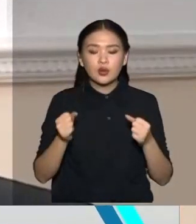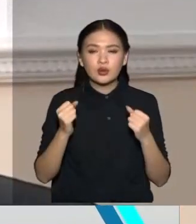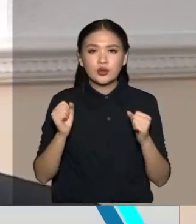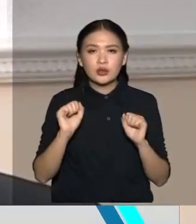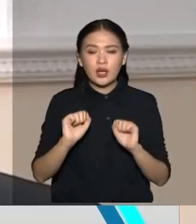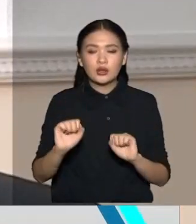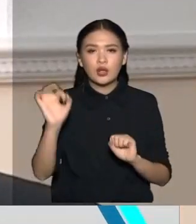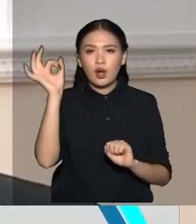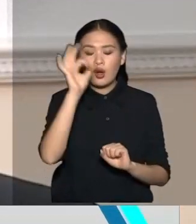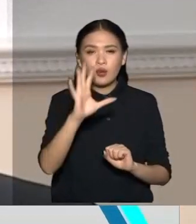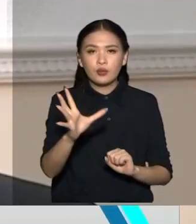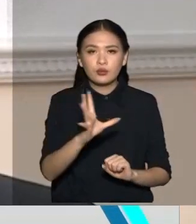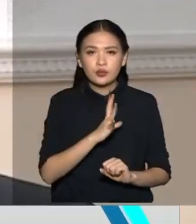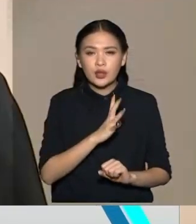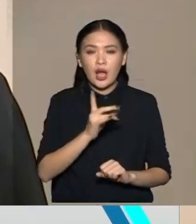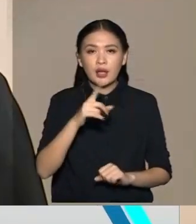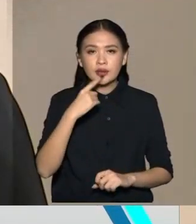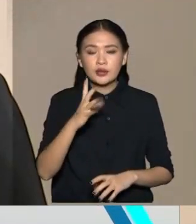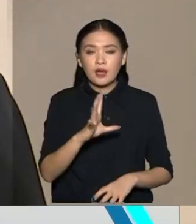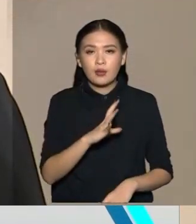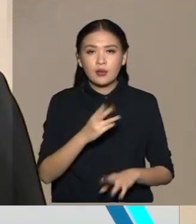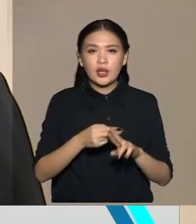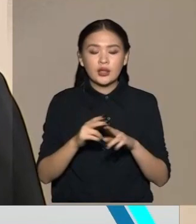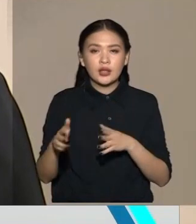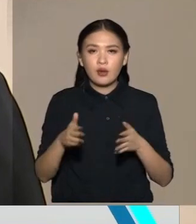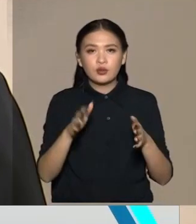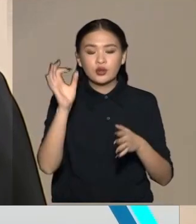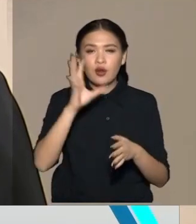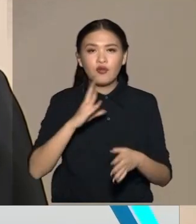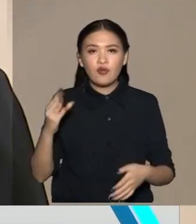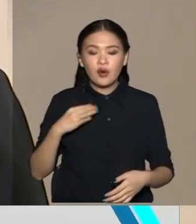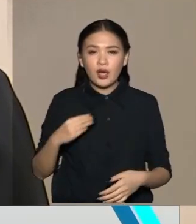жөнінде айта кетсек, бұл салада да